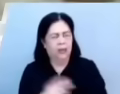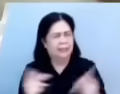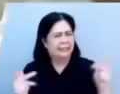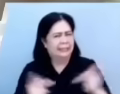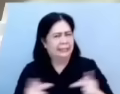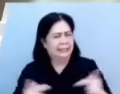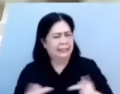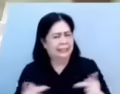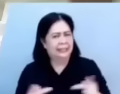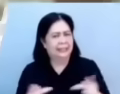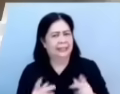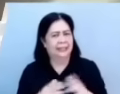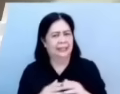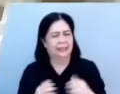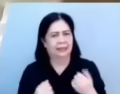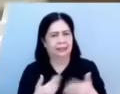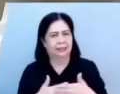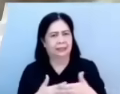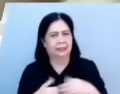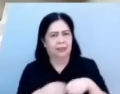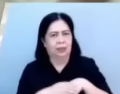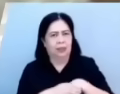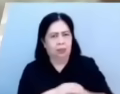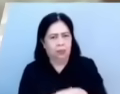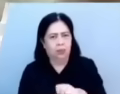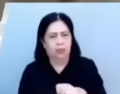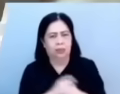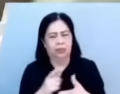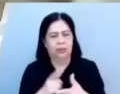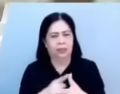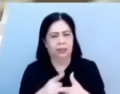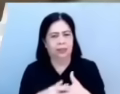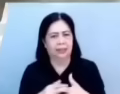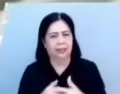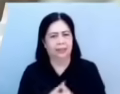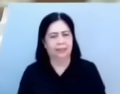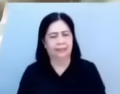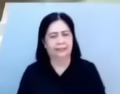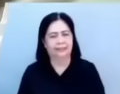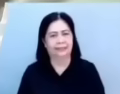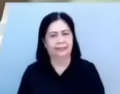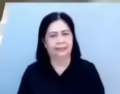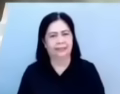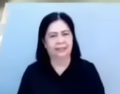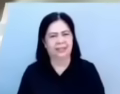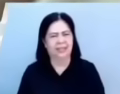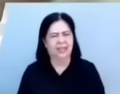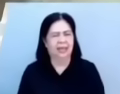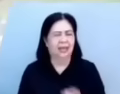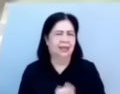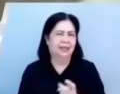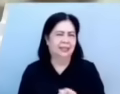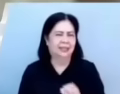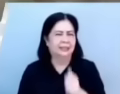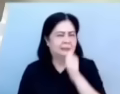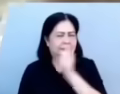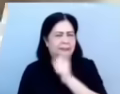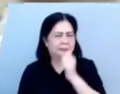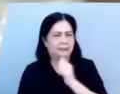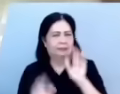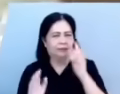yung lalabas na. Tapos ano po, hindi ko na kaya, pero kinaya ko po para kay